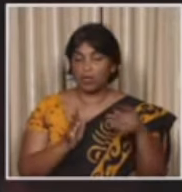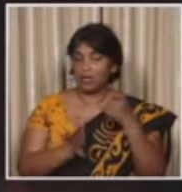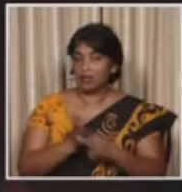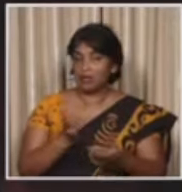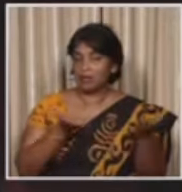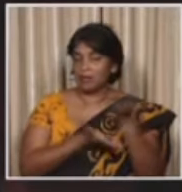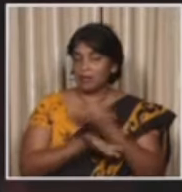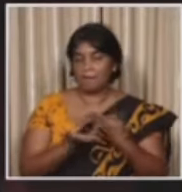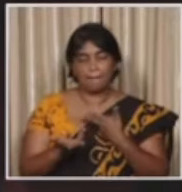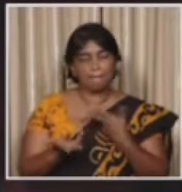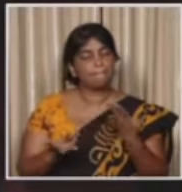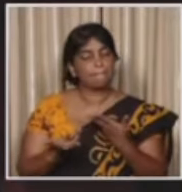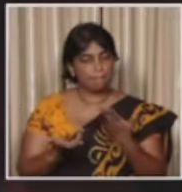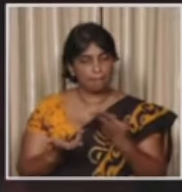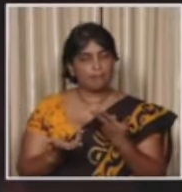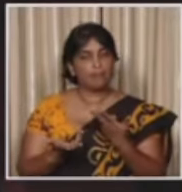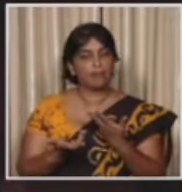බෑනේ.